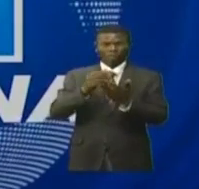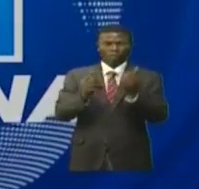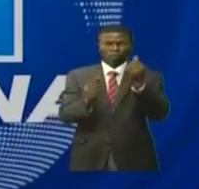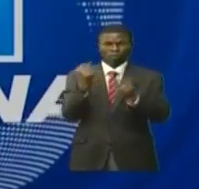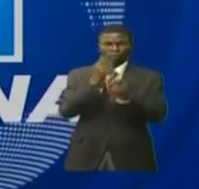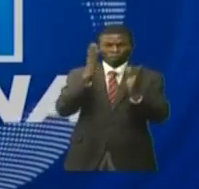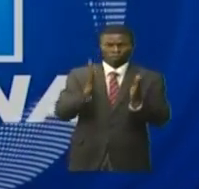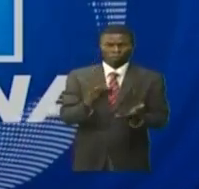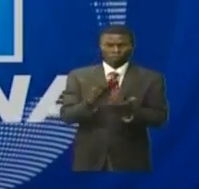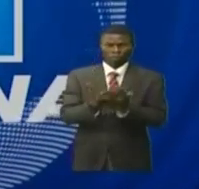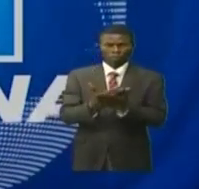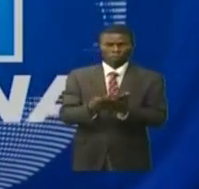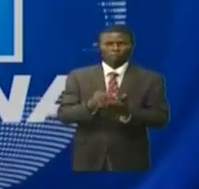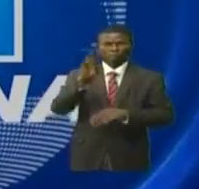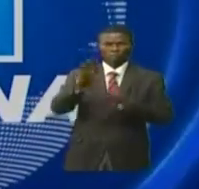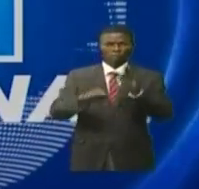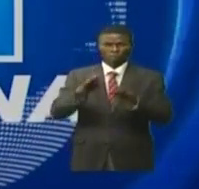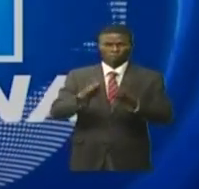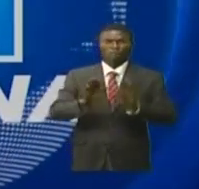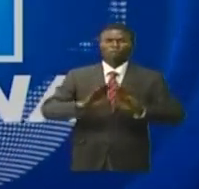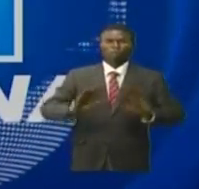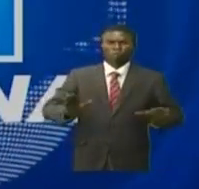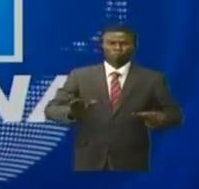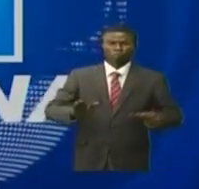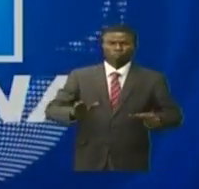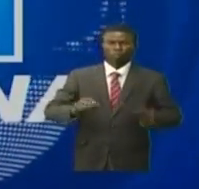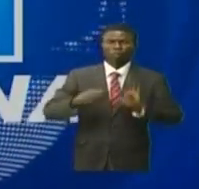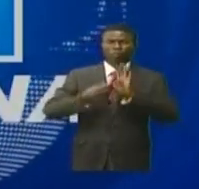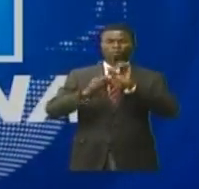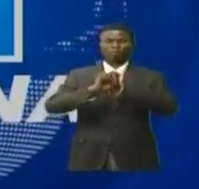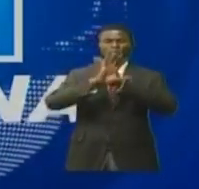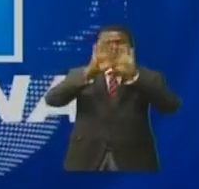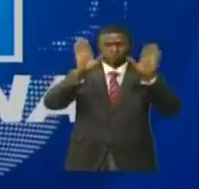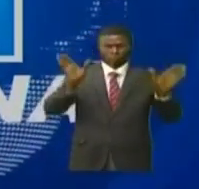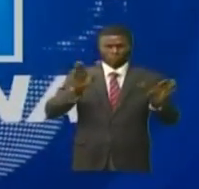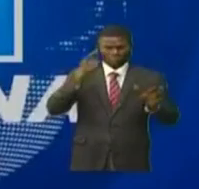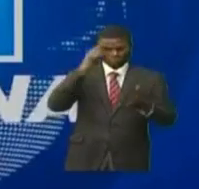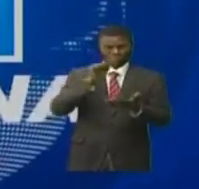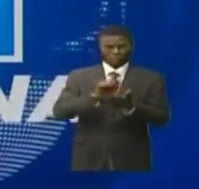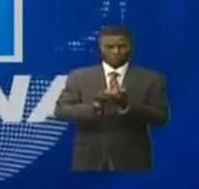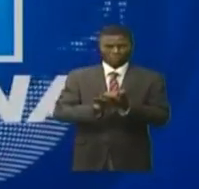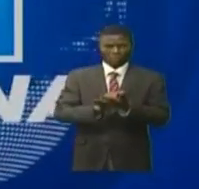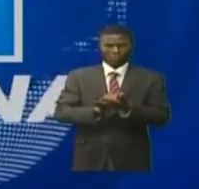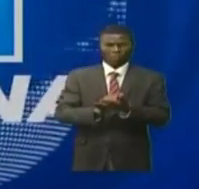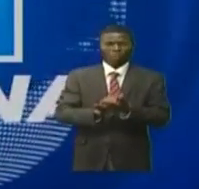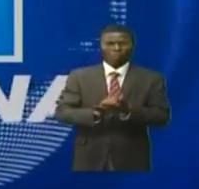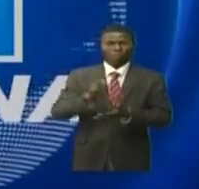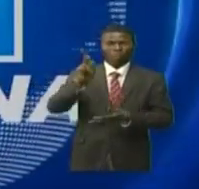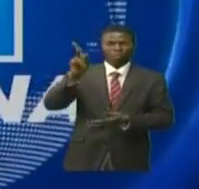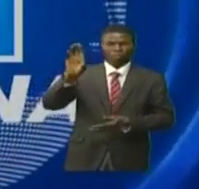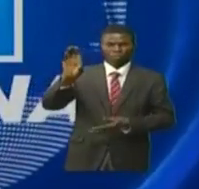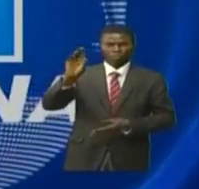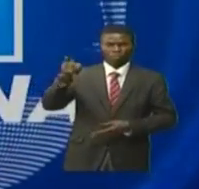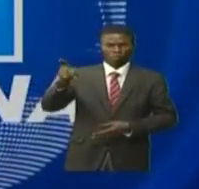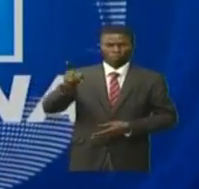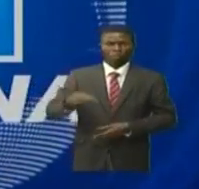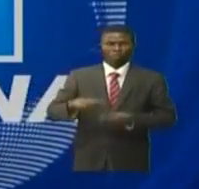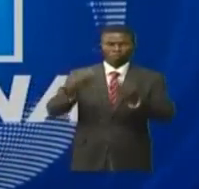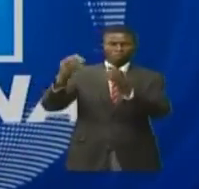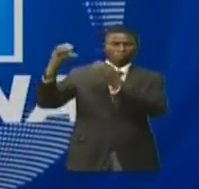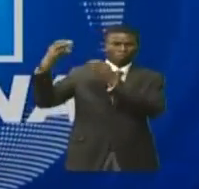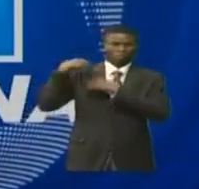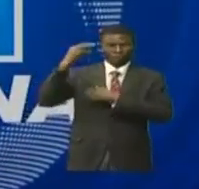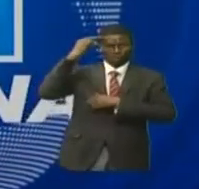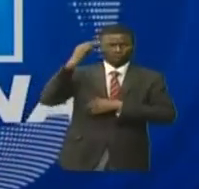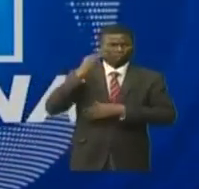personnel dirigeant par un processus compétitif et transparent à cet effet le copyrède a été chargé par